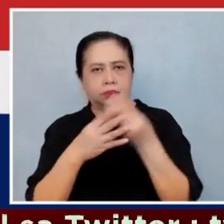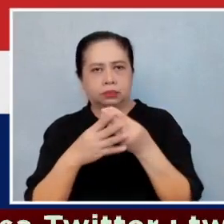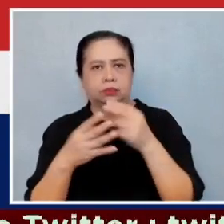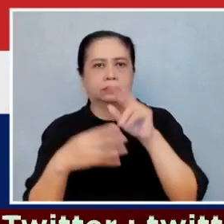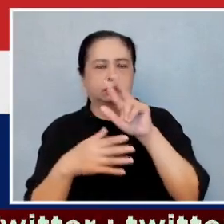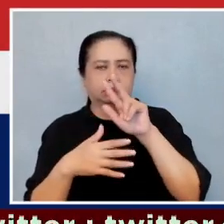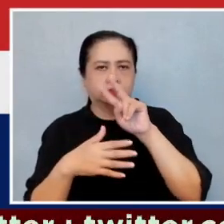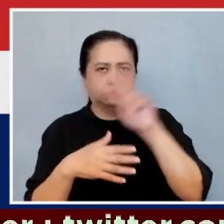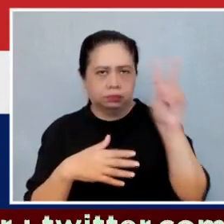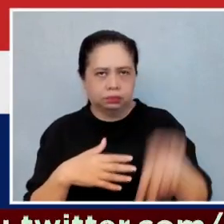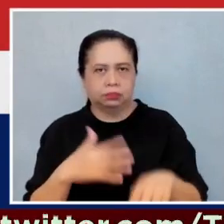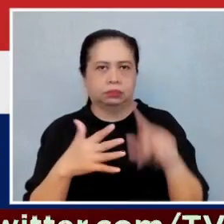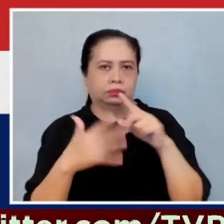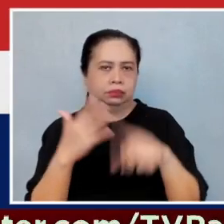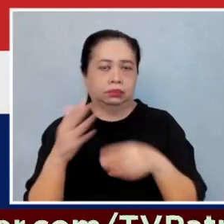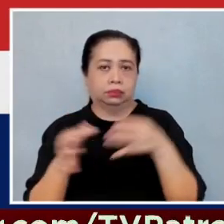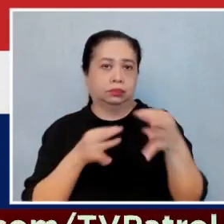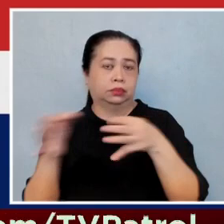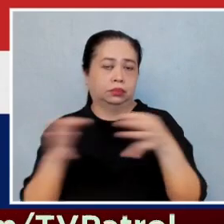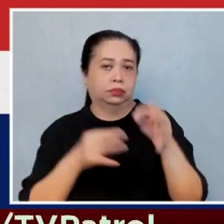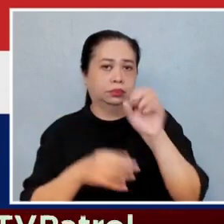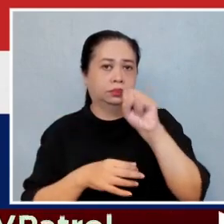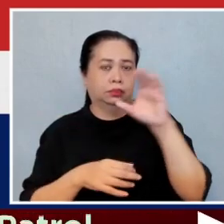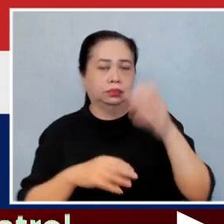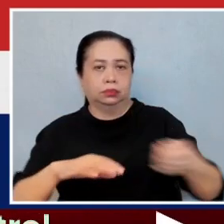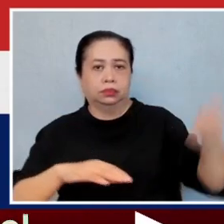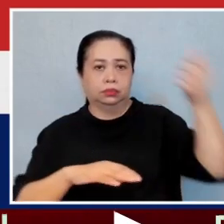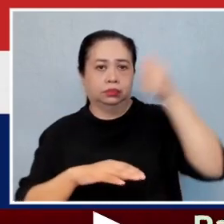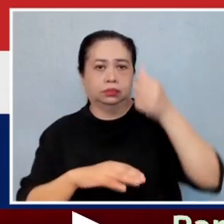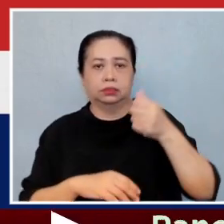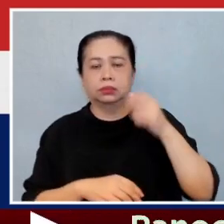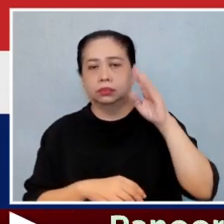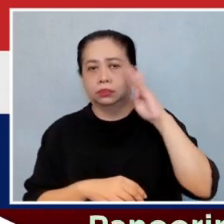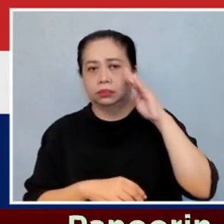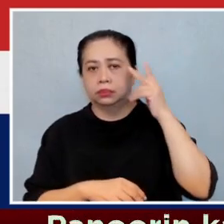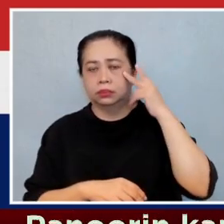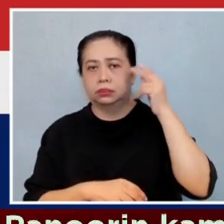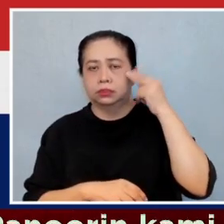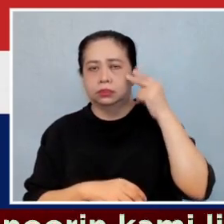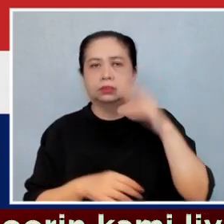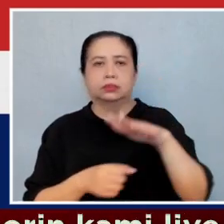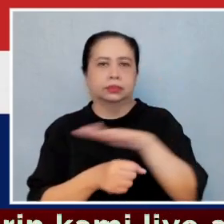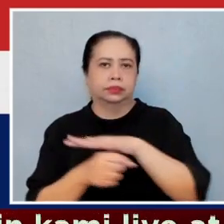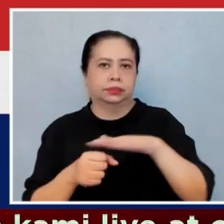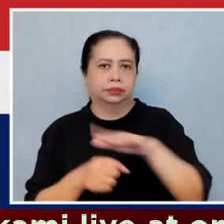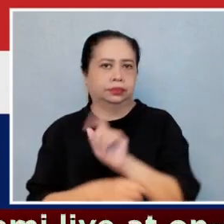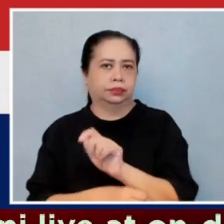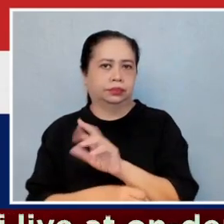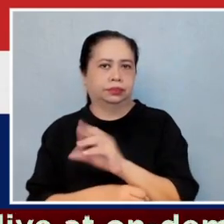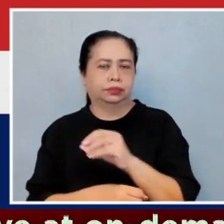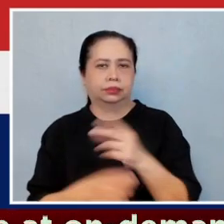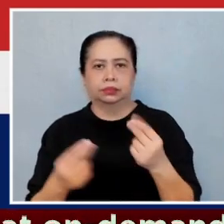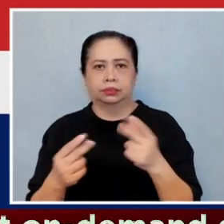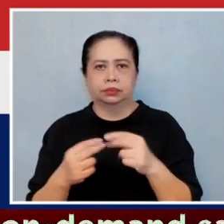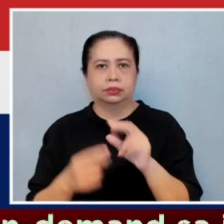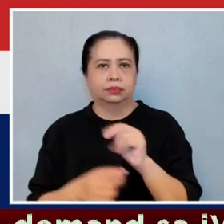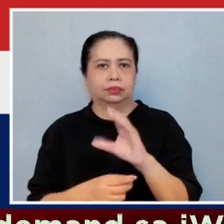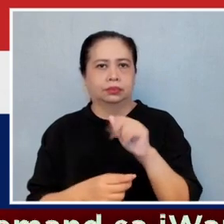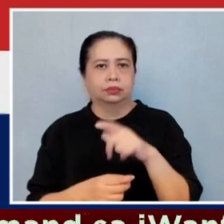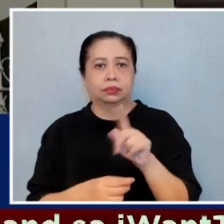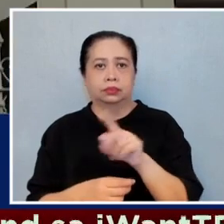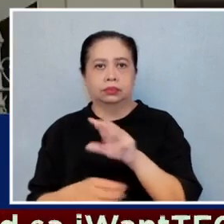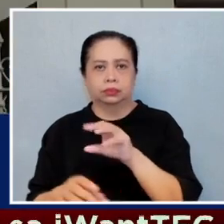Valenzuela. Nilinaw din ni SC spokesperson Brian Keith Hosaka na sakop ng TRO ang ipinatutupad na NCAP ng